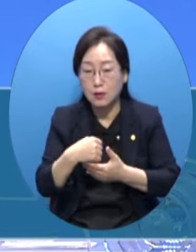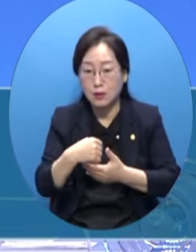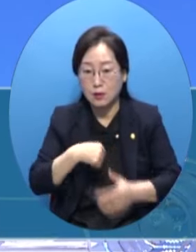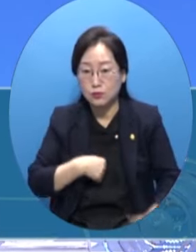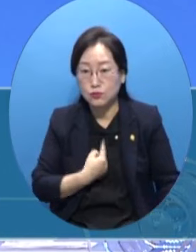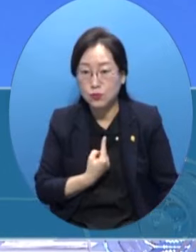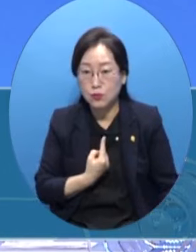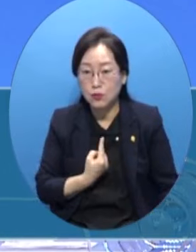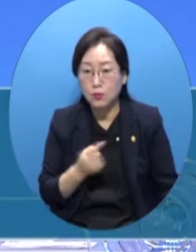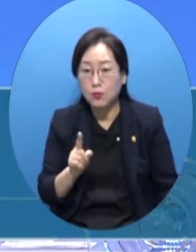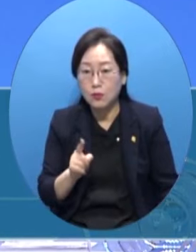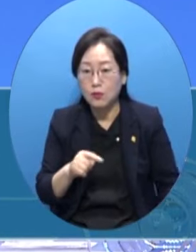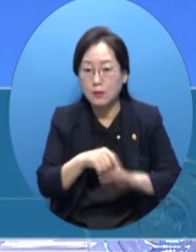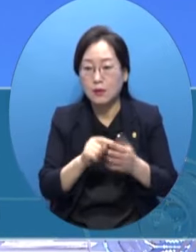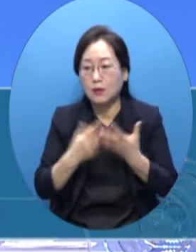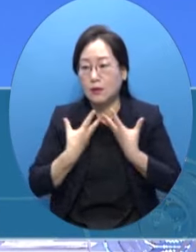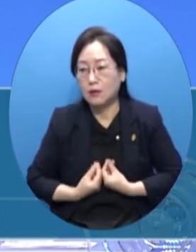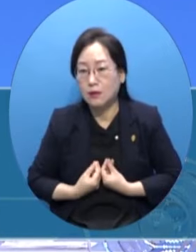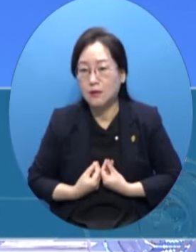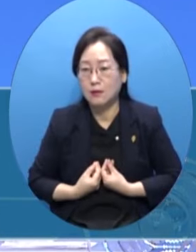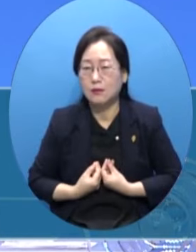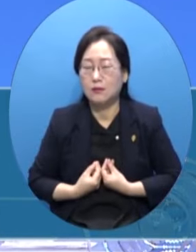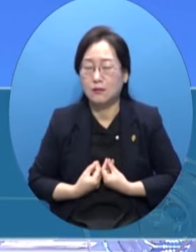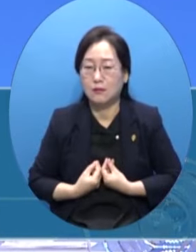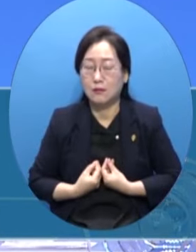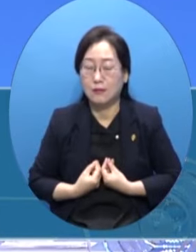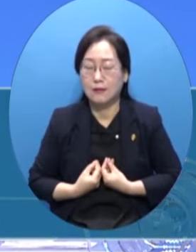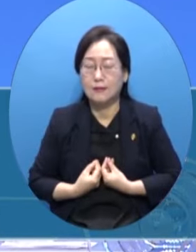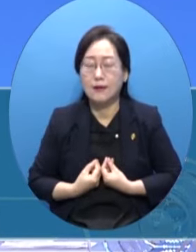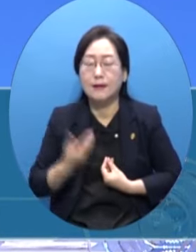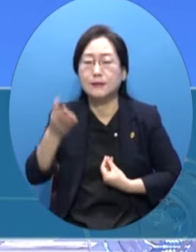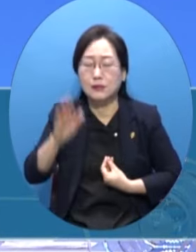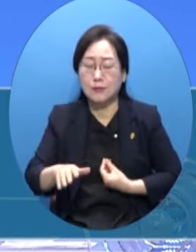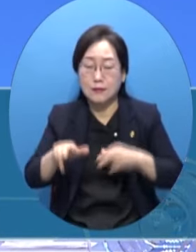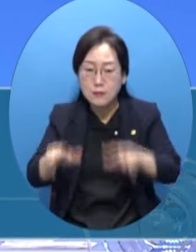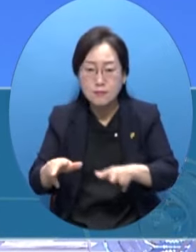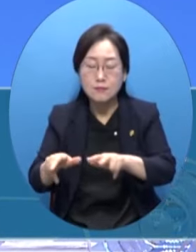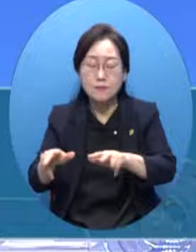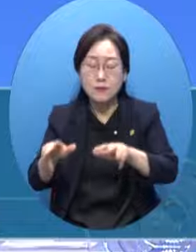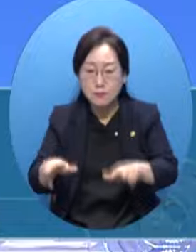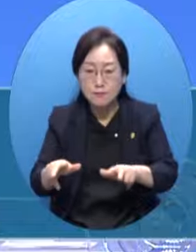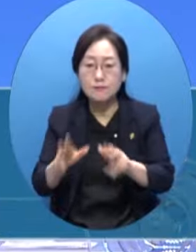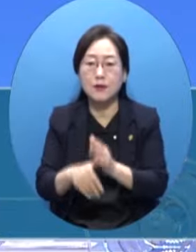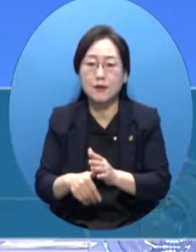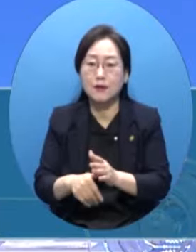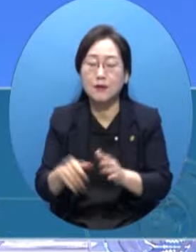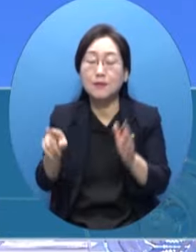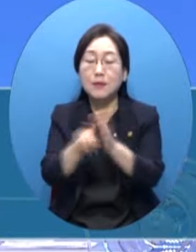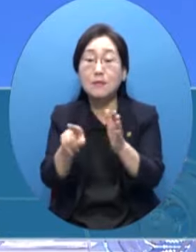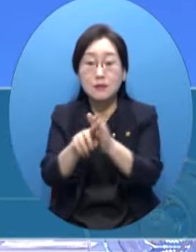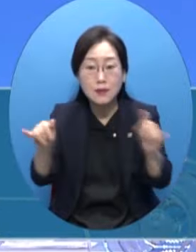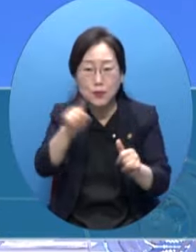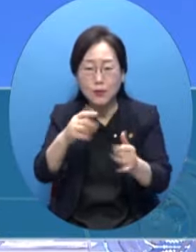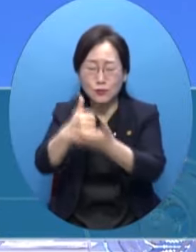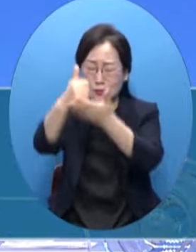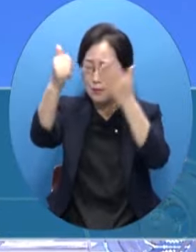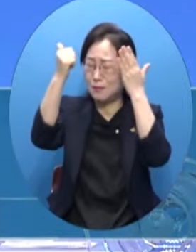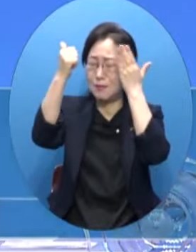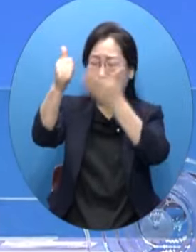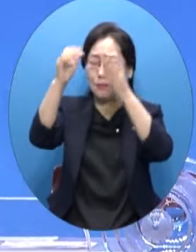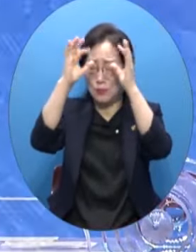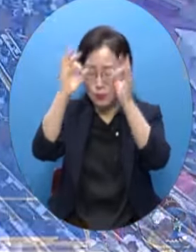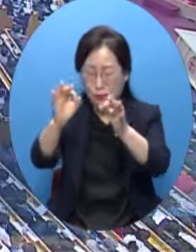쌓여서 무너질 수밖에 없습니다. 바로 이때가, 바로 이때가 우리 믿는 사람들이 우리 주님을 바라보고 주님께